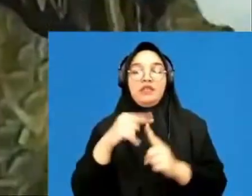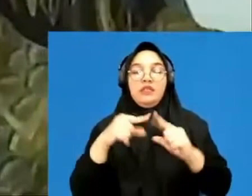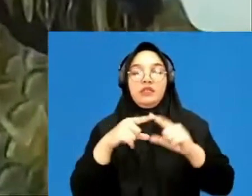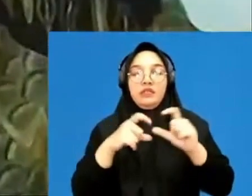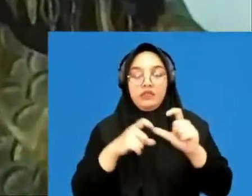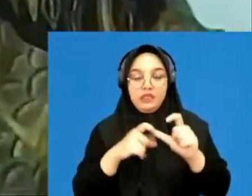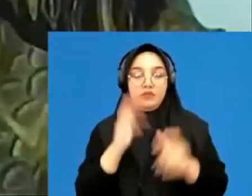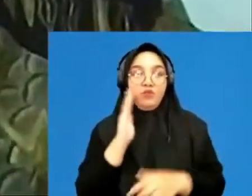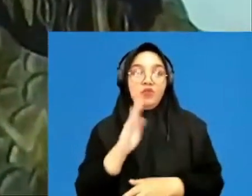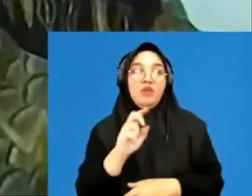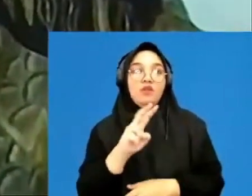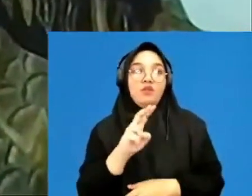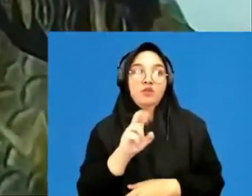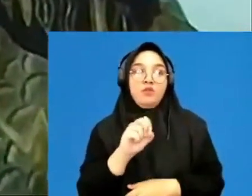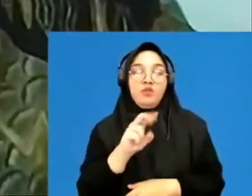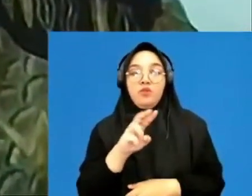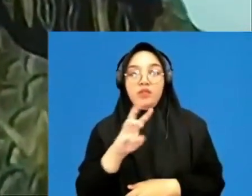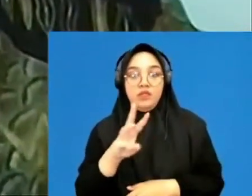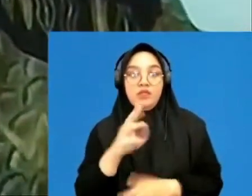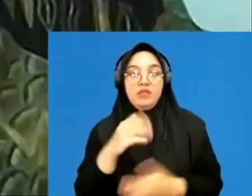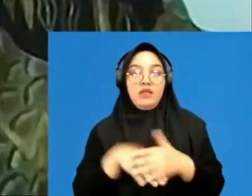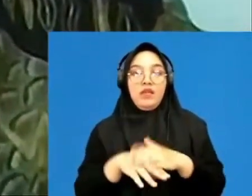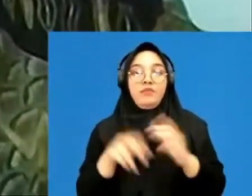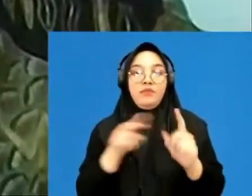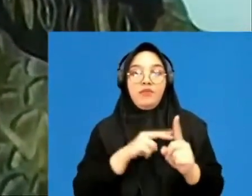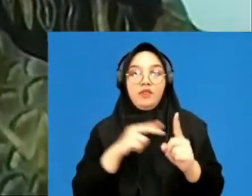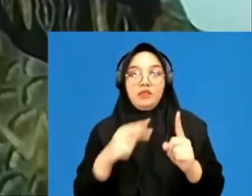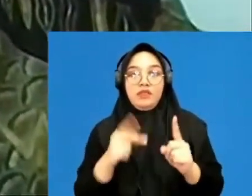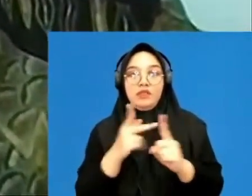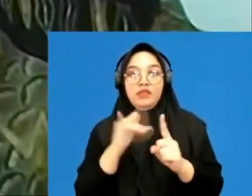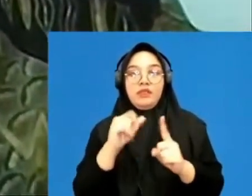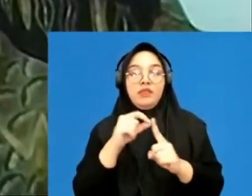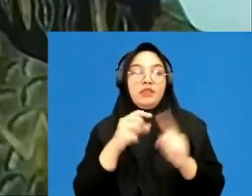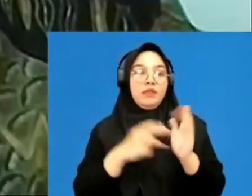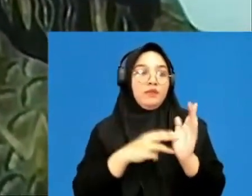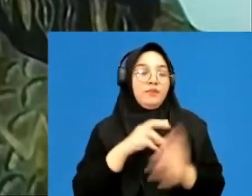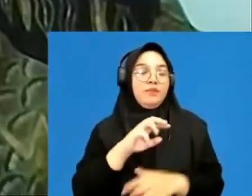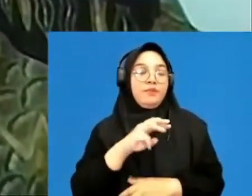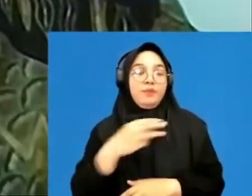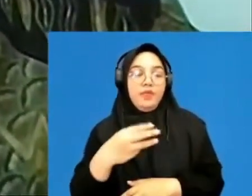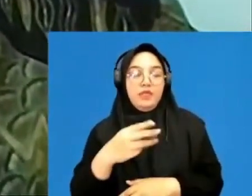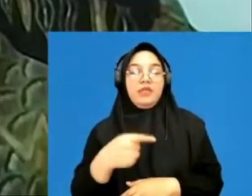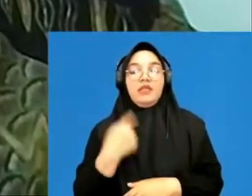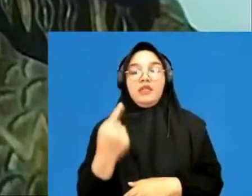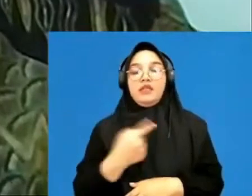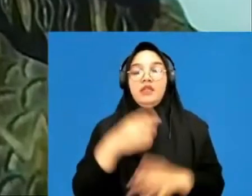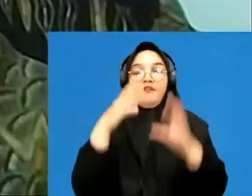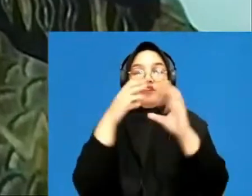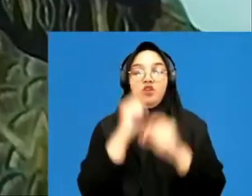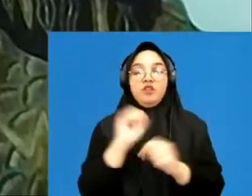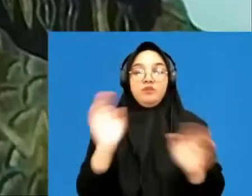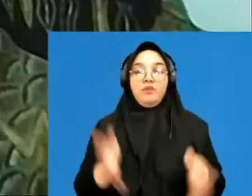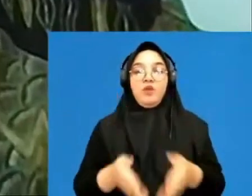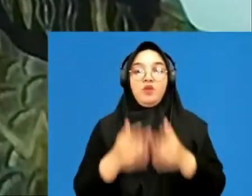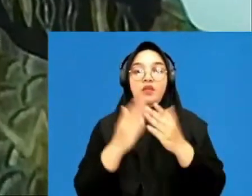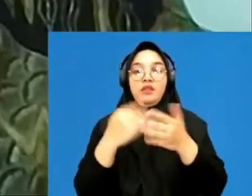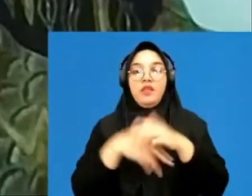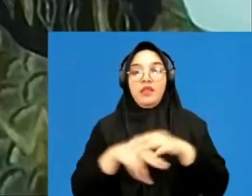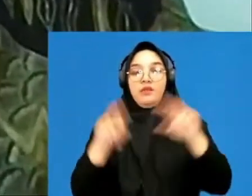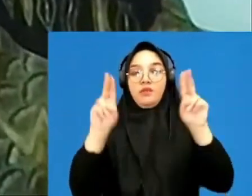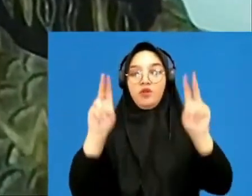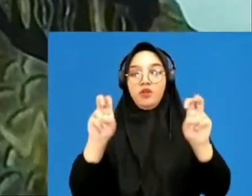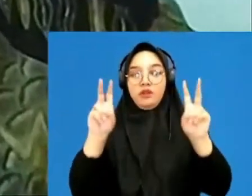dalam perspektif ini kami konsent dalam pembangunan pemuda dalam konteks pembangunan